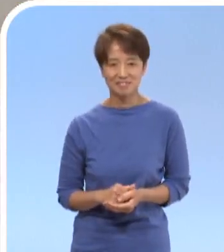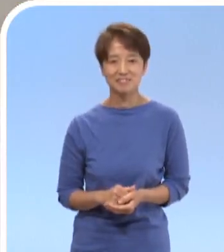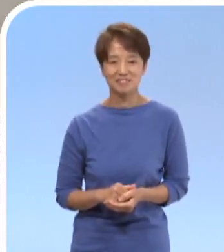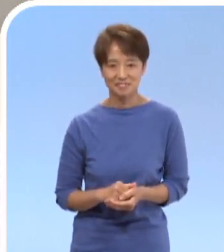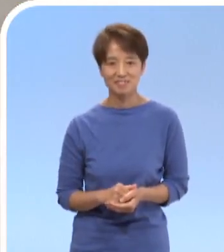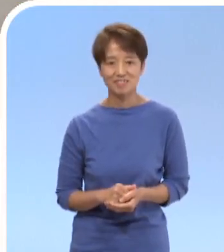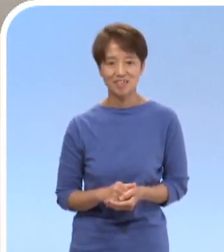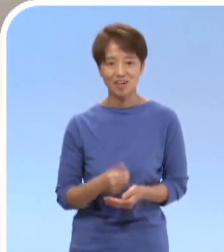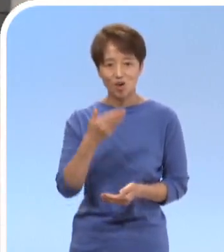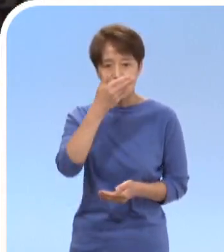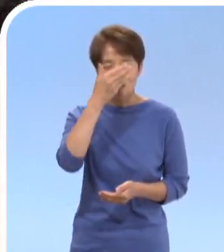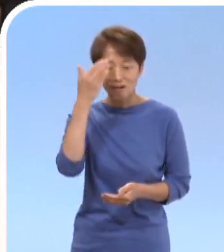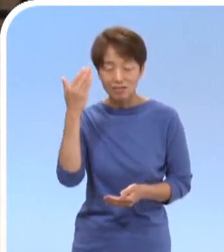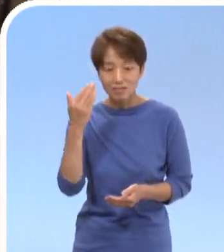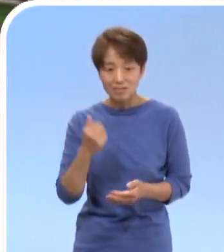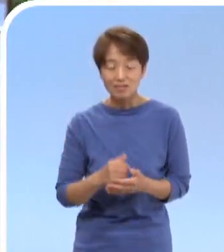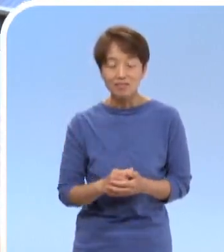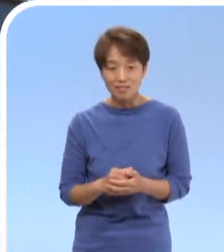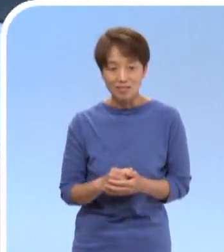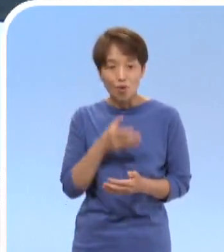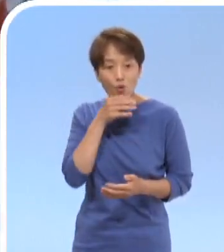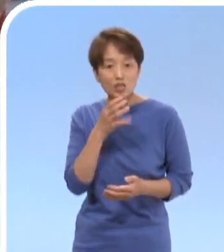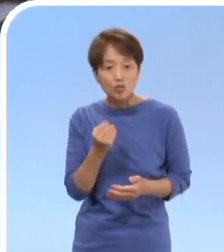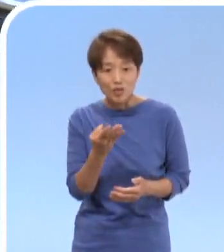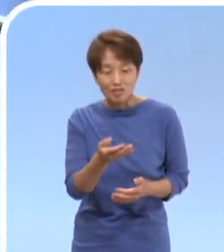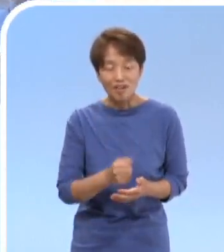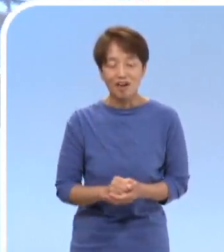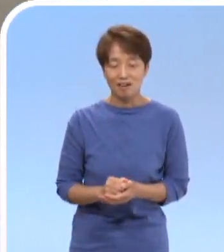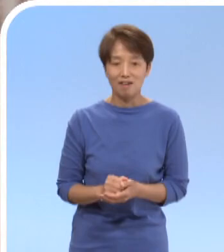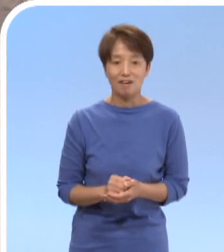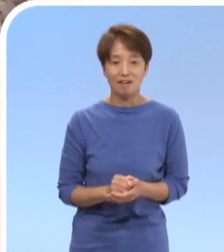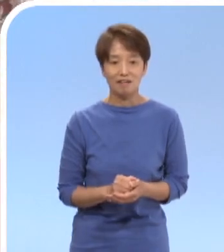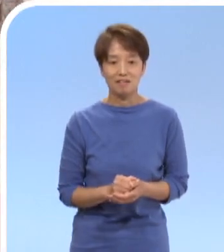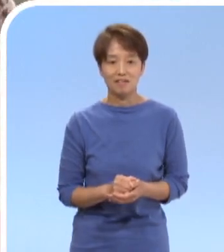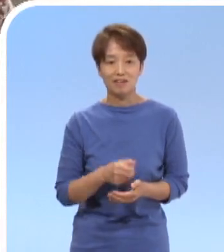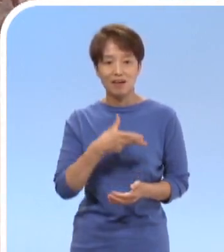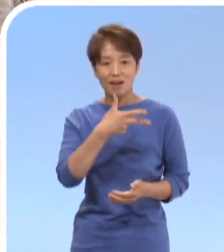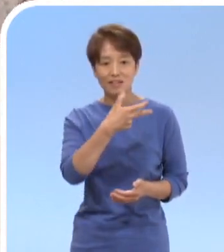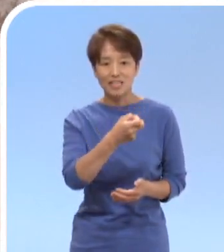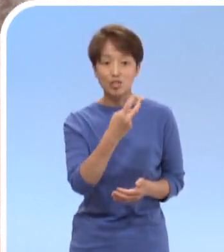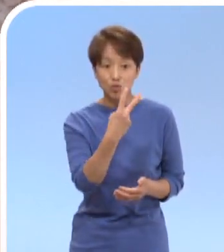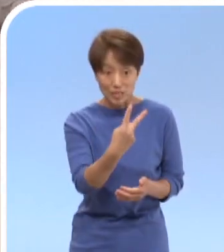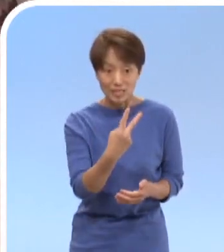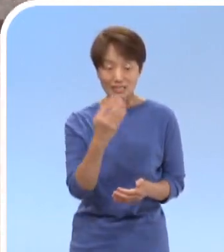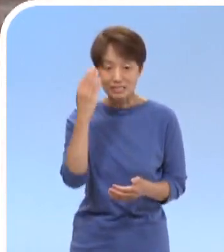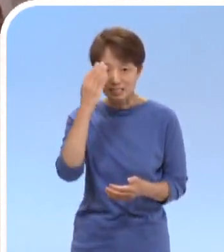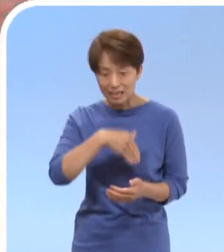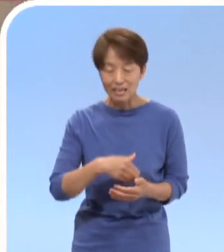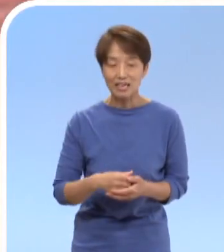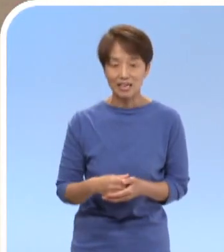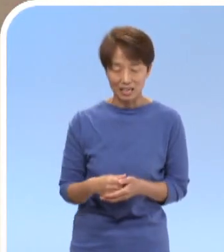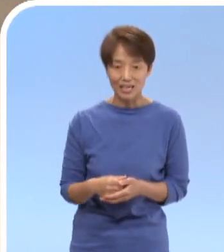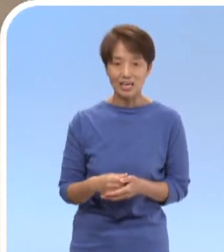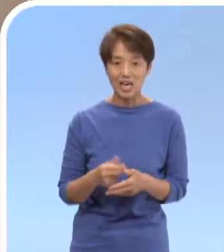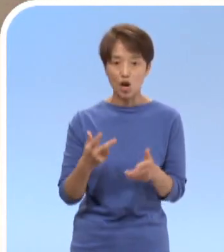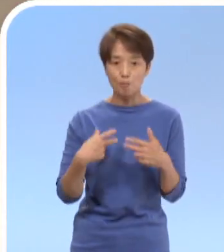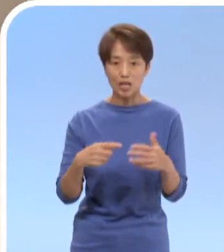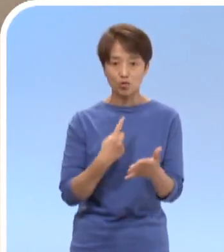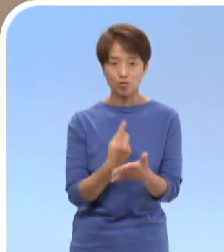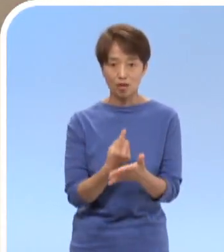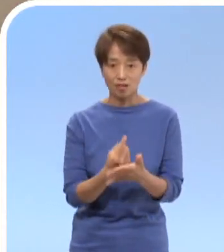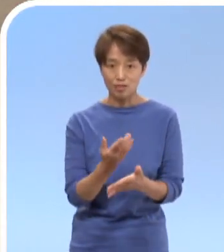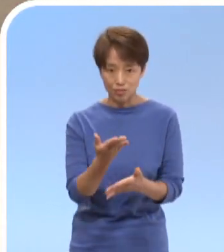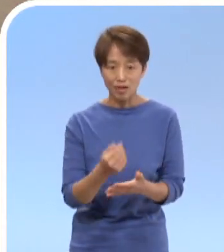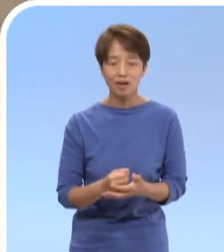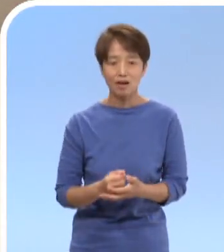いや。 お若いんじゃないですか？おいくつですか？72。結構毎週通われて